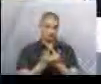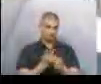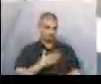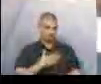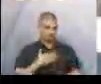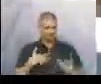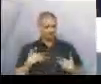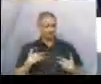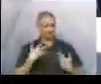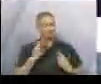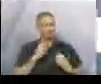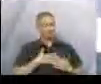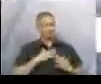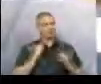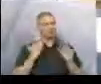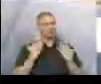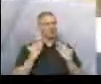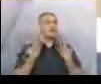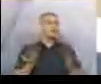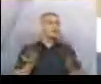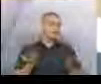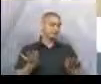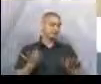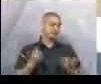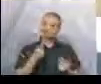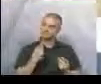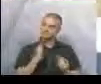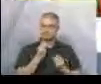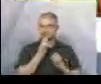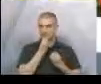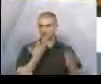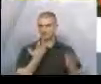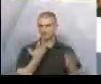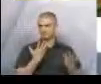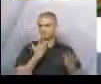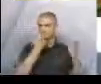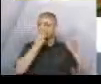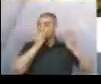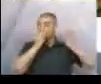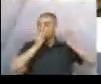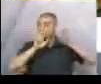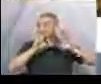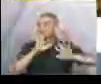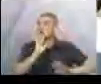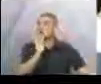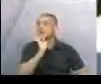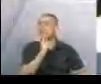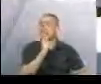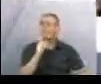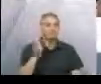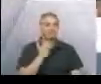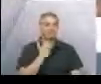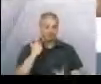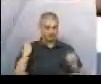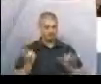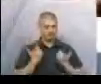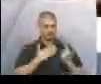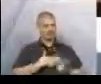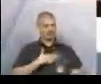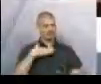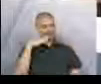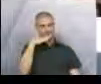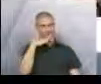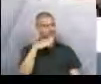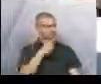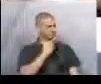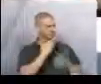וחג שמח, חג של אביב, וזה דבר מדהים ש-98% מהישראלים חוגגים פסח.